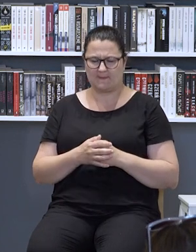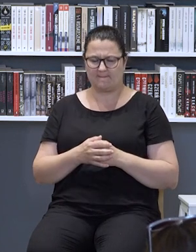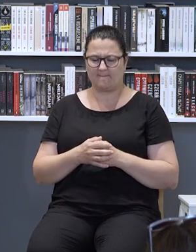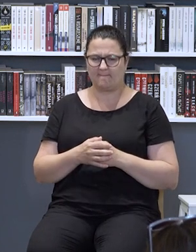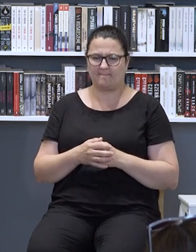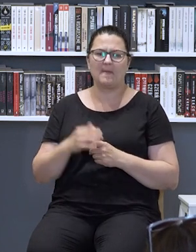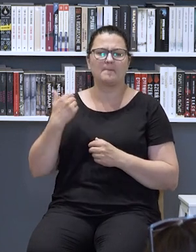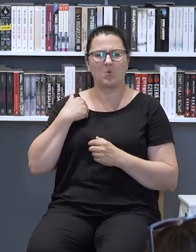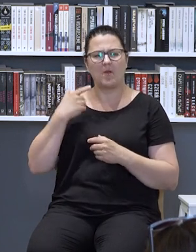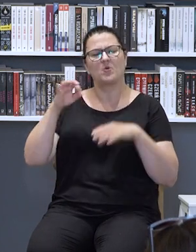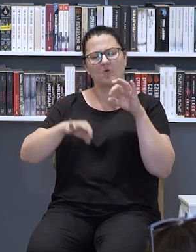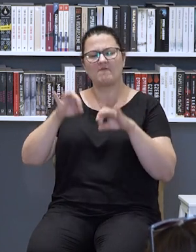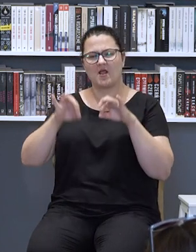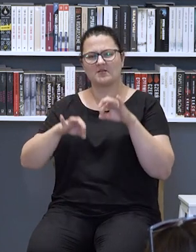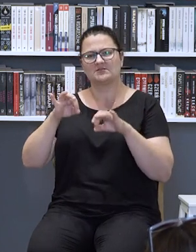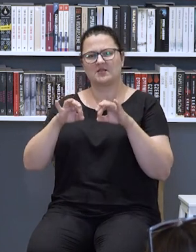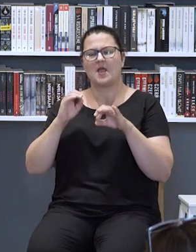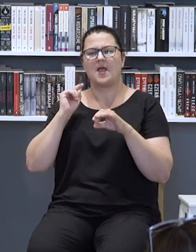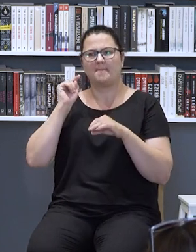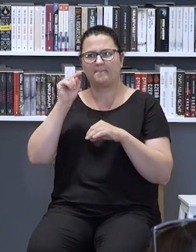Byłam kiedyś na konferencji, na której